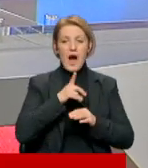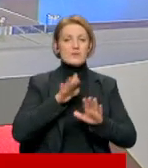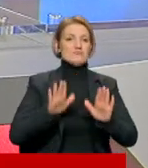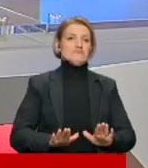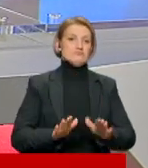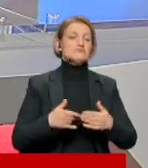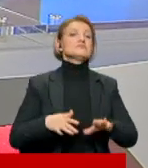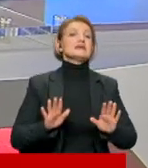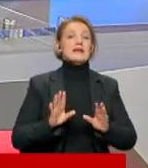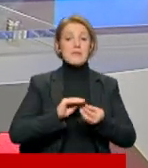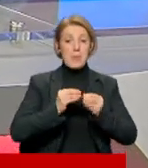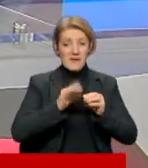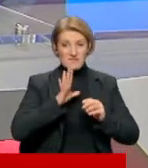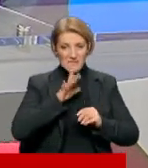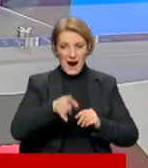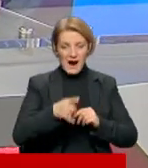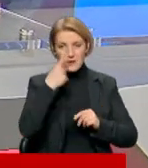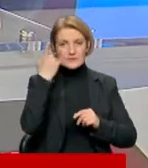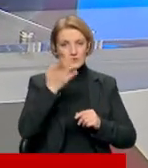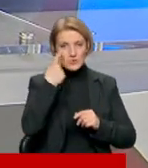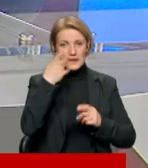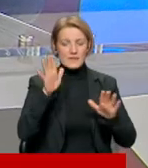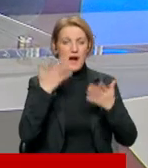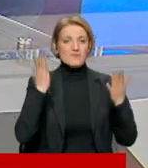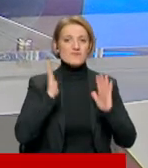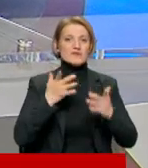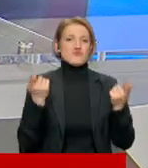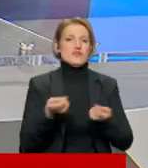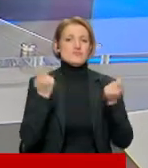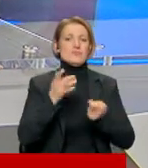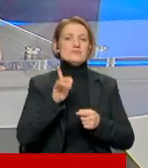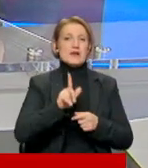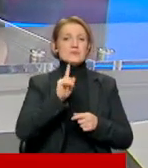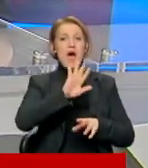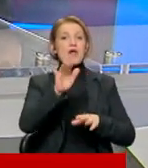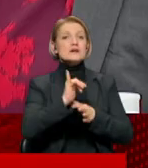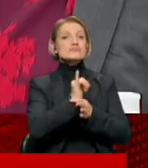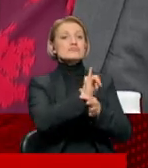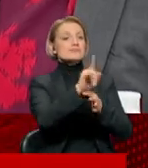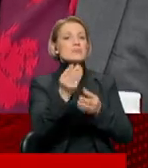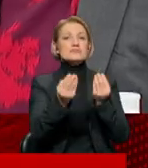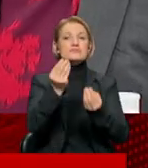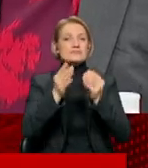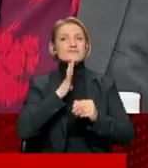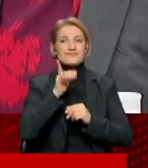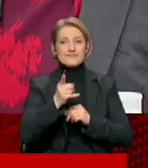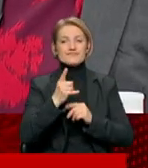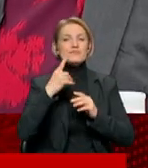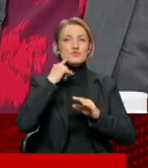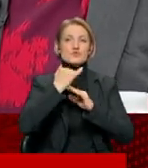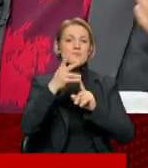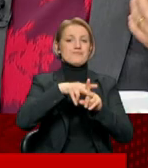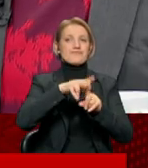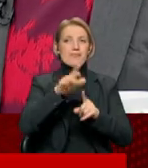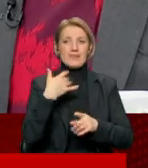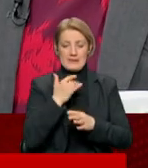yok. Sorunlar var diye daha çok çalışmamız lazım. Herkesin bir yeteneği var. Herkes topluma kendi yeteneğiyle katkıda bulunabilir.